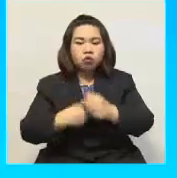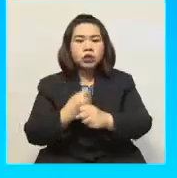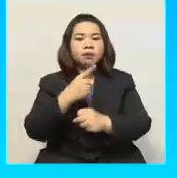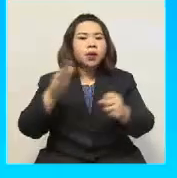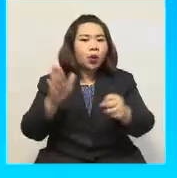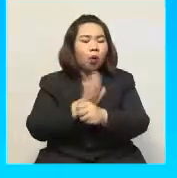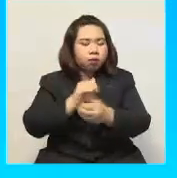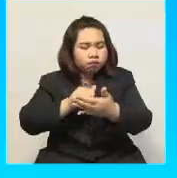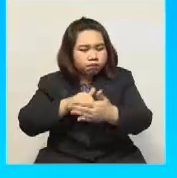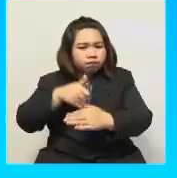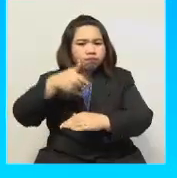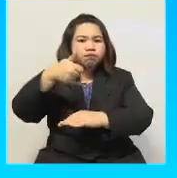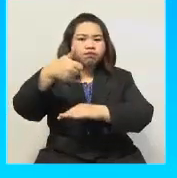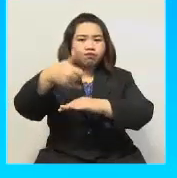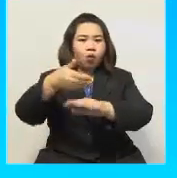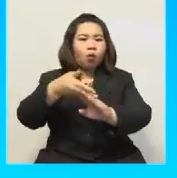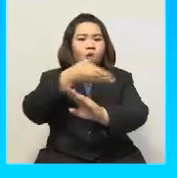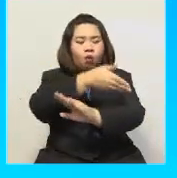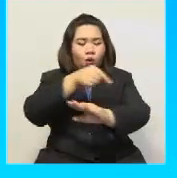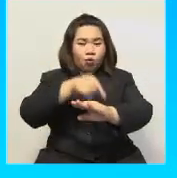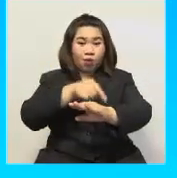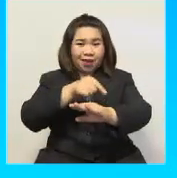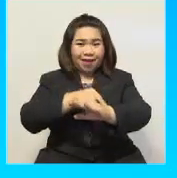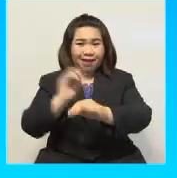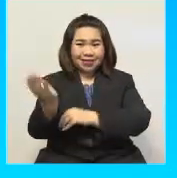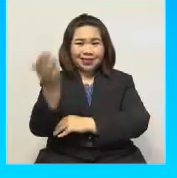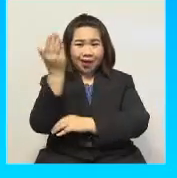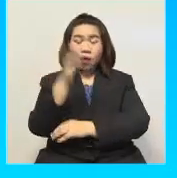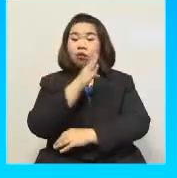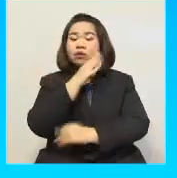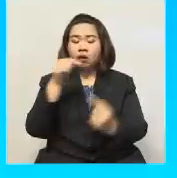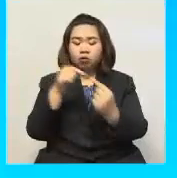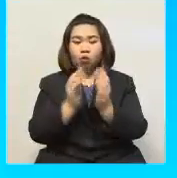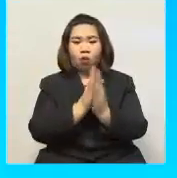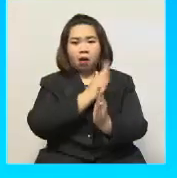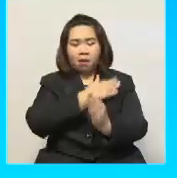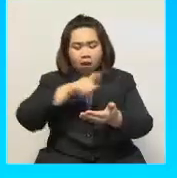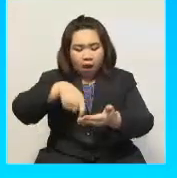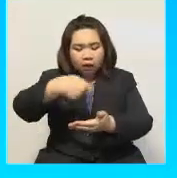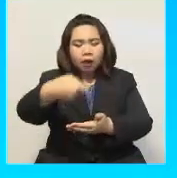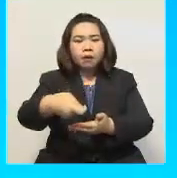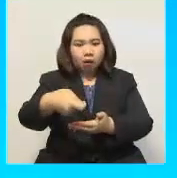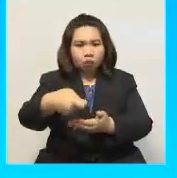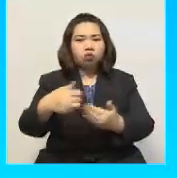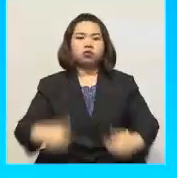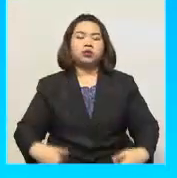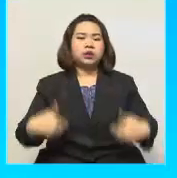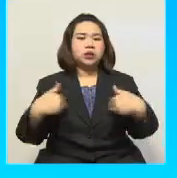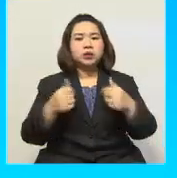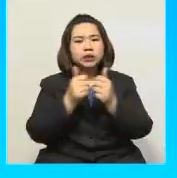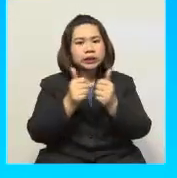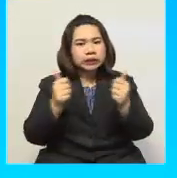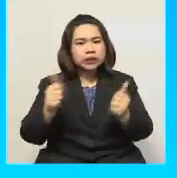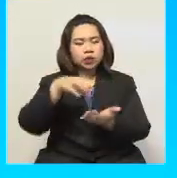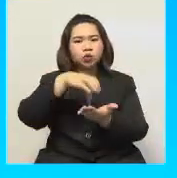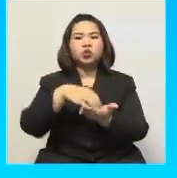กมนุษย์ก่อนเวลารุ่งอรุณหากใครได้ตักบาตรพระอุปคุตในวันเป็งปุตชีวิตก็จะมีแต่ความเจริญรุ่งเรืองประสบ